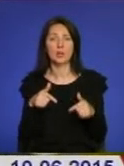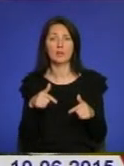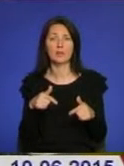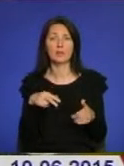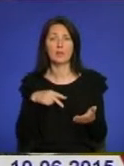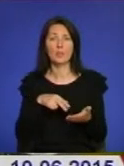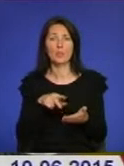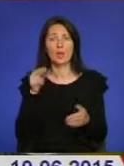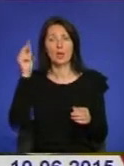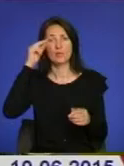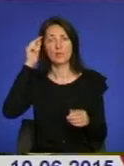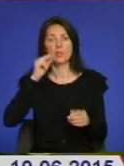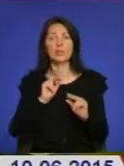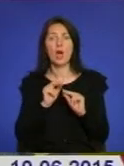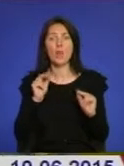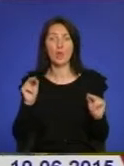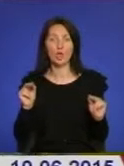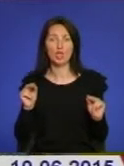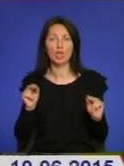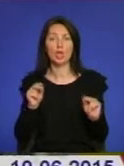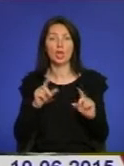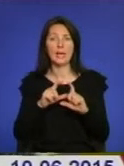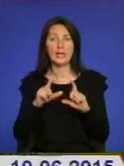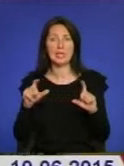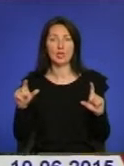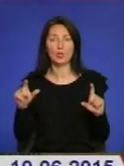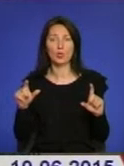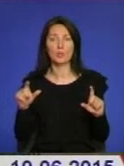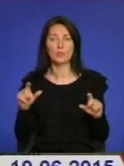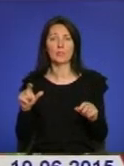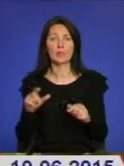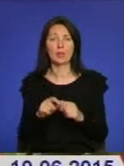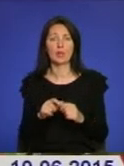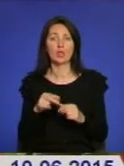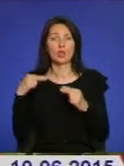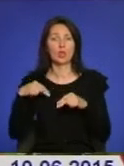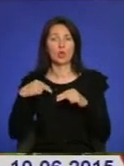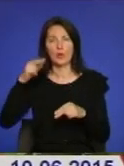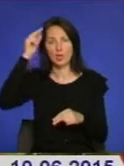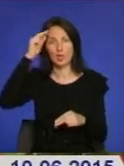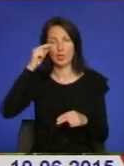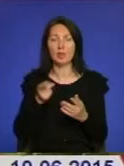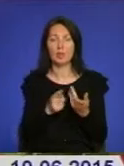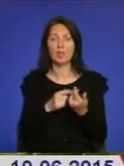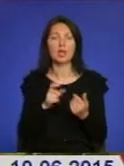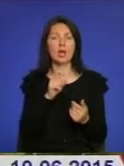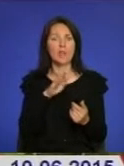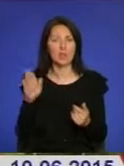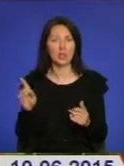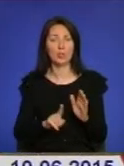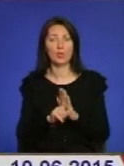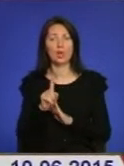піти вчитися на педагогічний інститут в трудове навчання. За кілька хвилин до початку